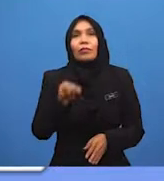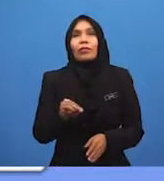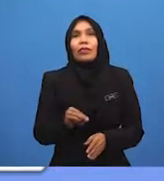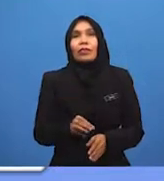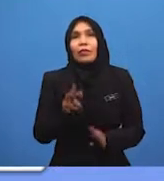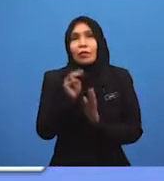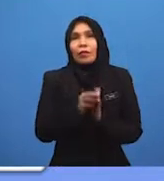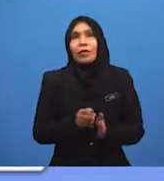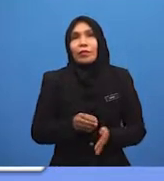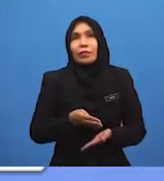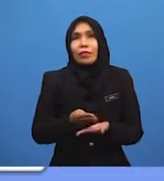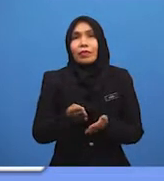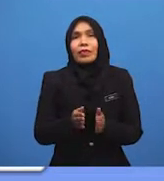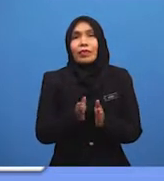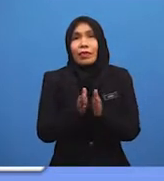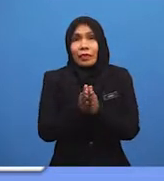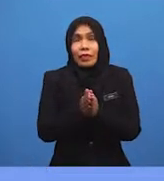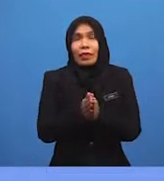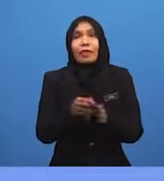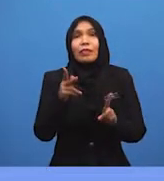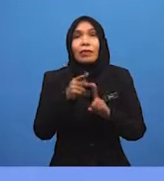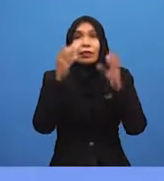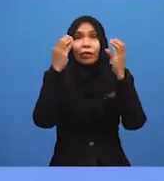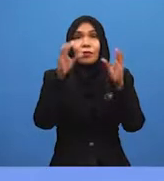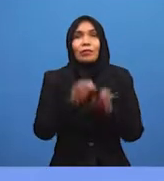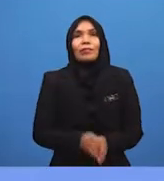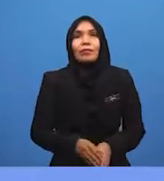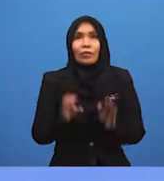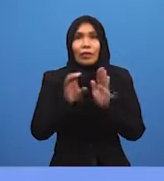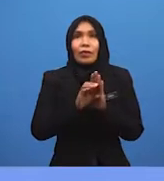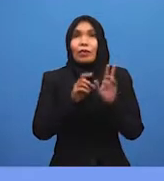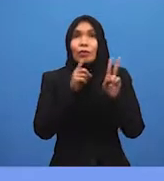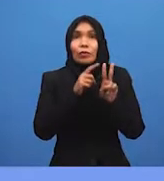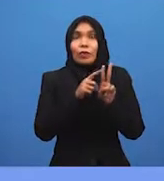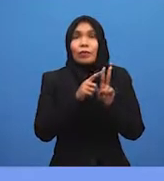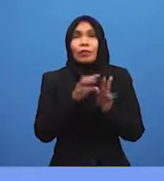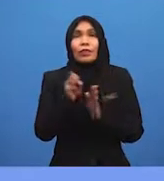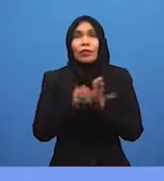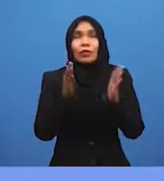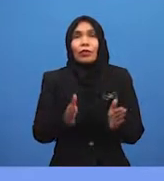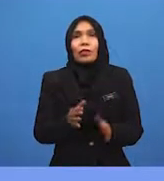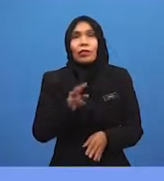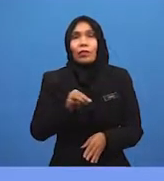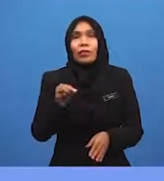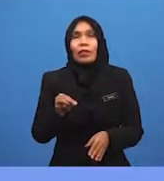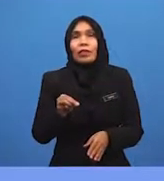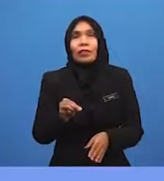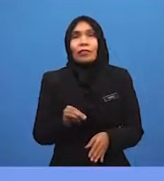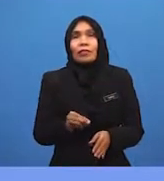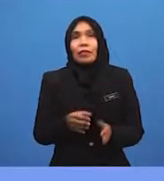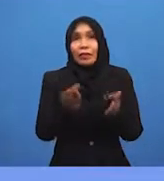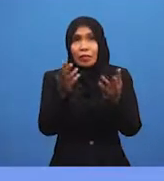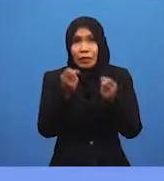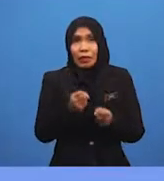cikgu. Selamat pagi, Sachin. Dalam gambar kedua pula, seorang murid meminta izin dengan